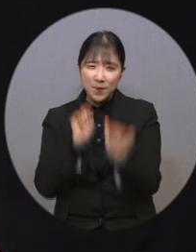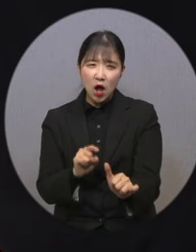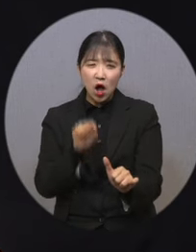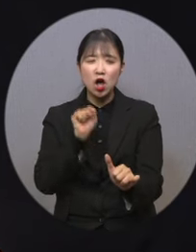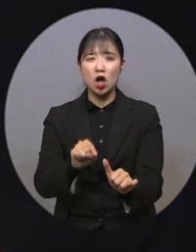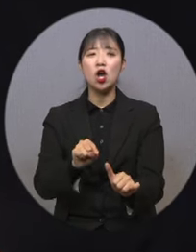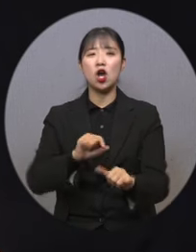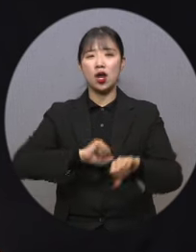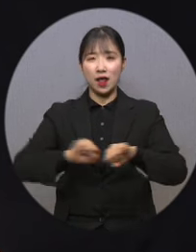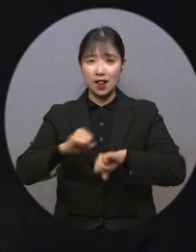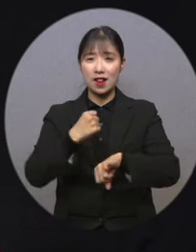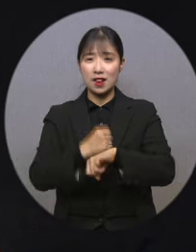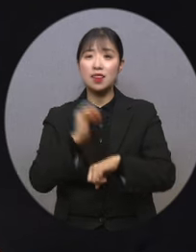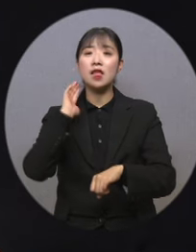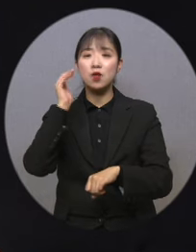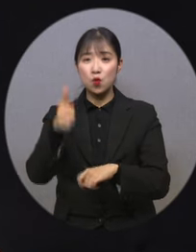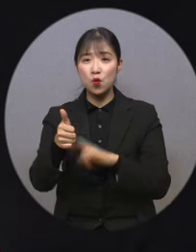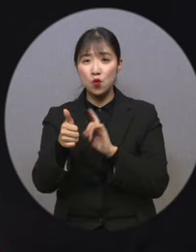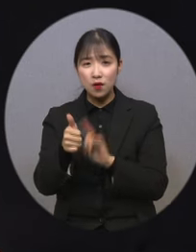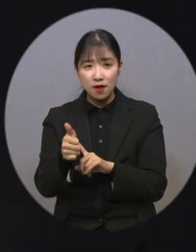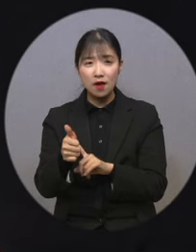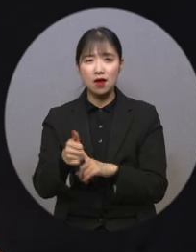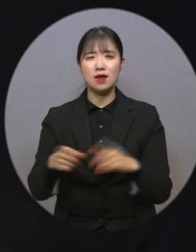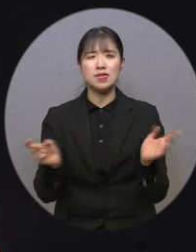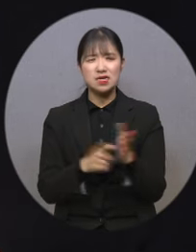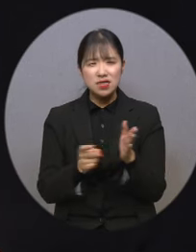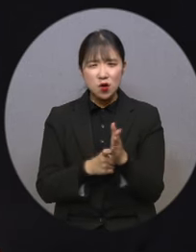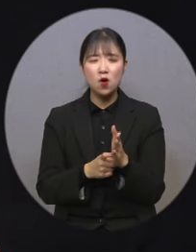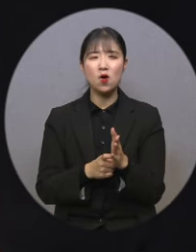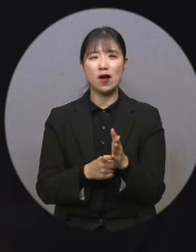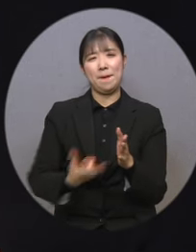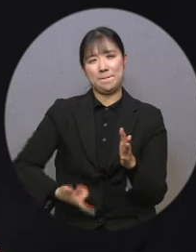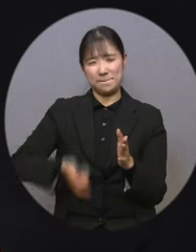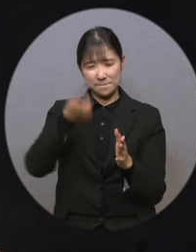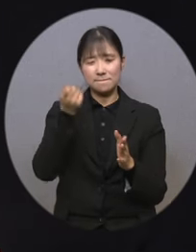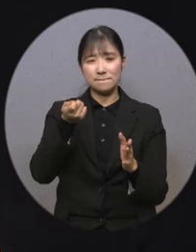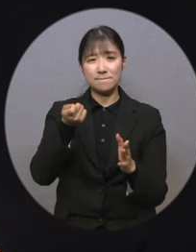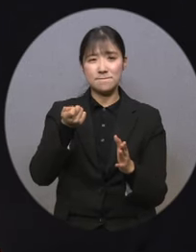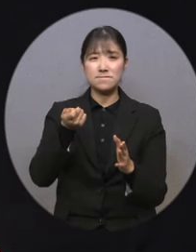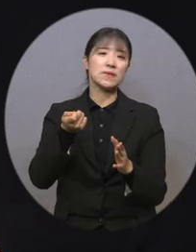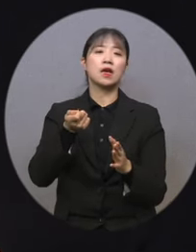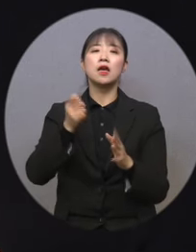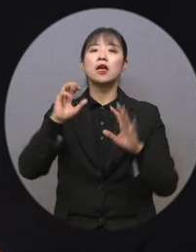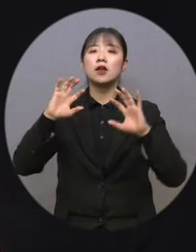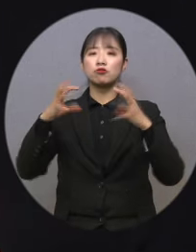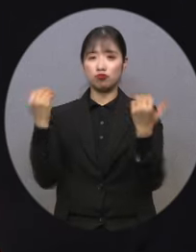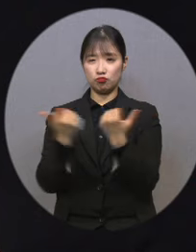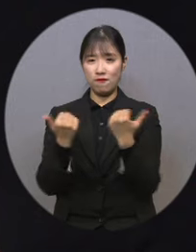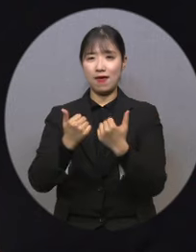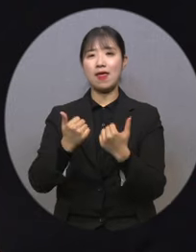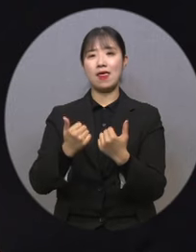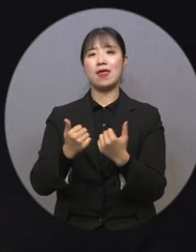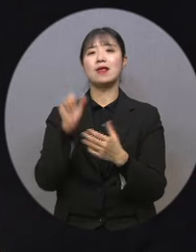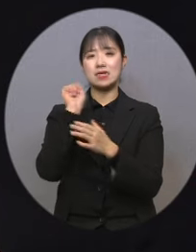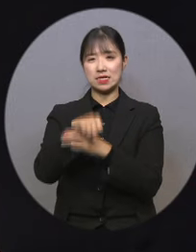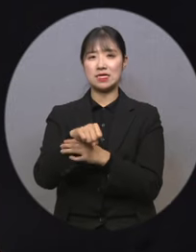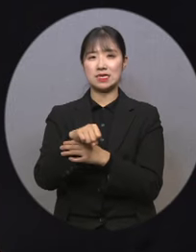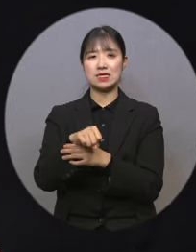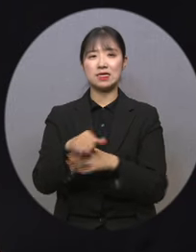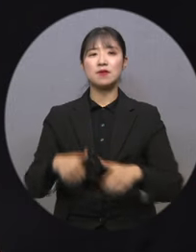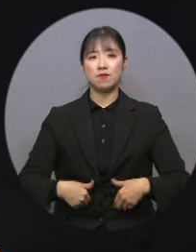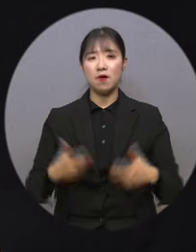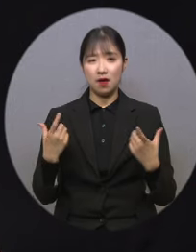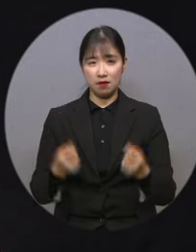긴급재정명령권을 행사한 대통령은 신속히 사후에 국회의 승인을 얻어야 된다. 이렇게 돼 있어요.